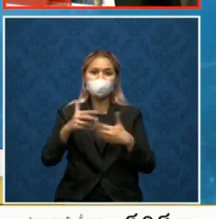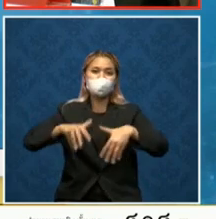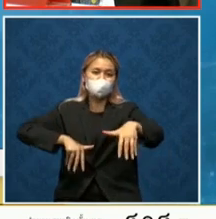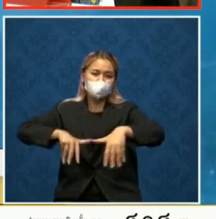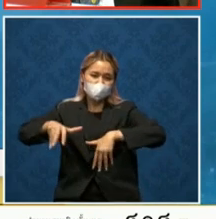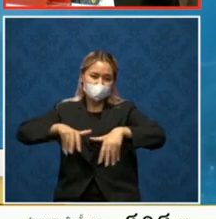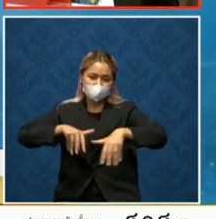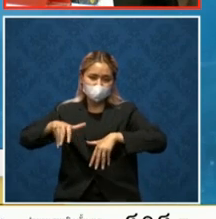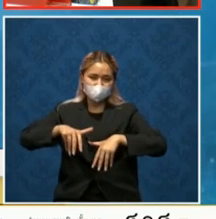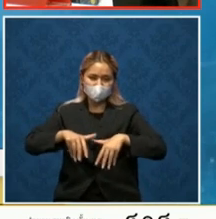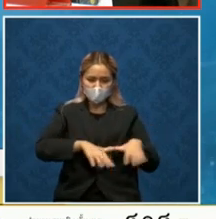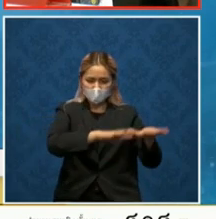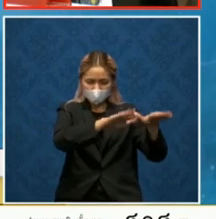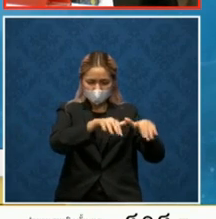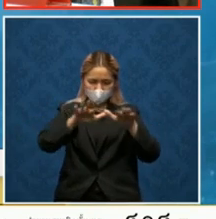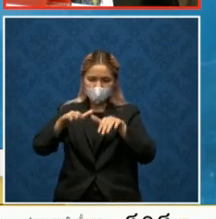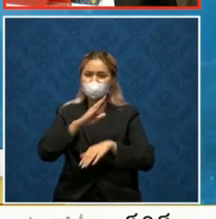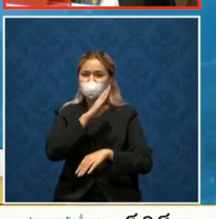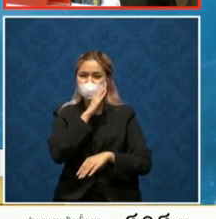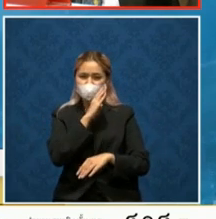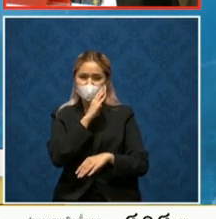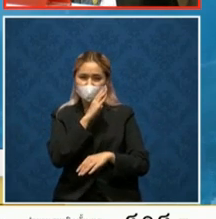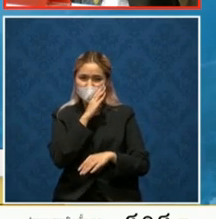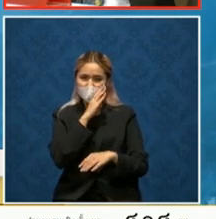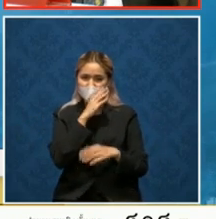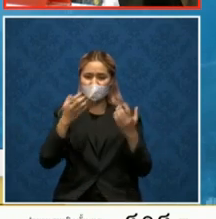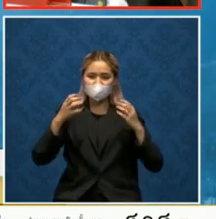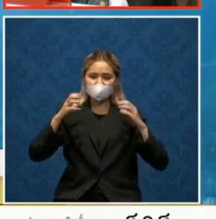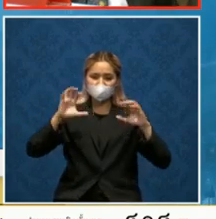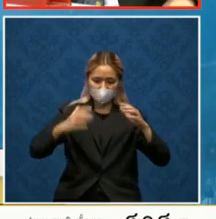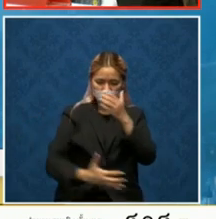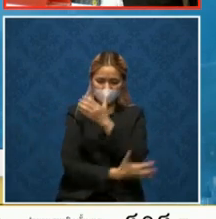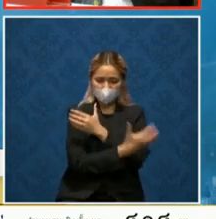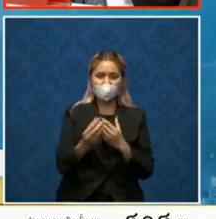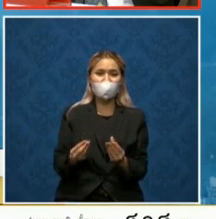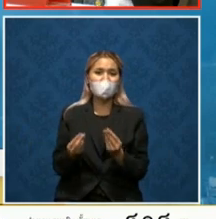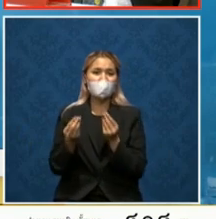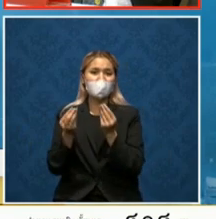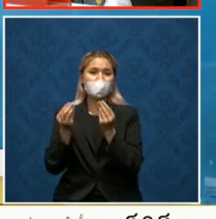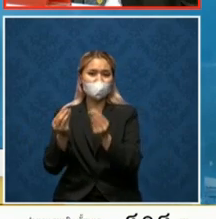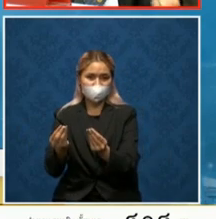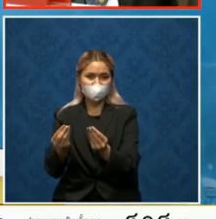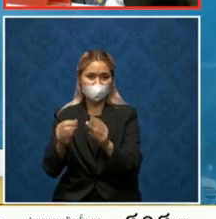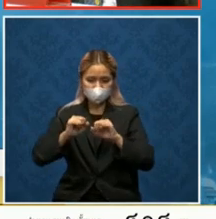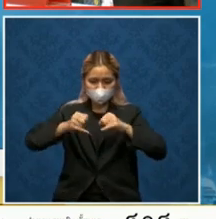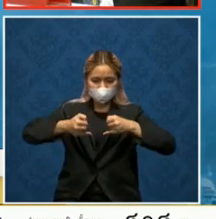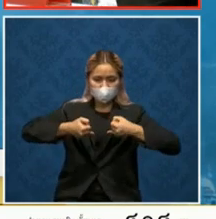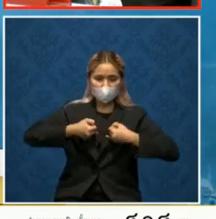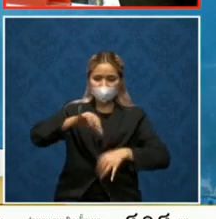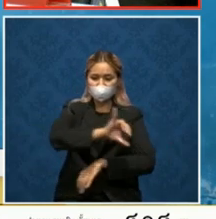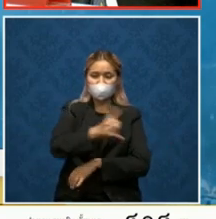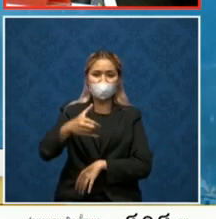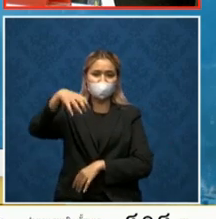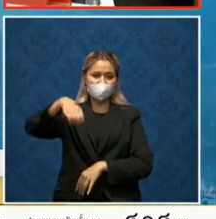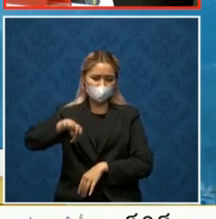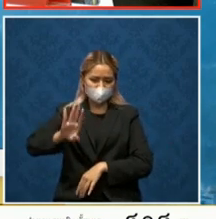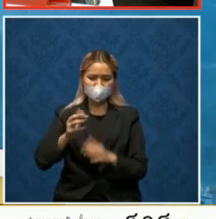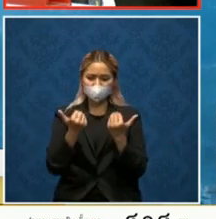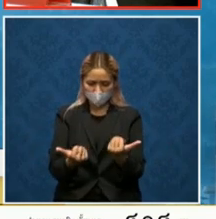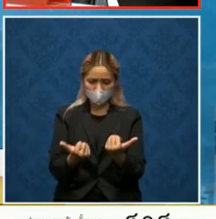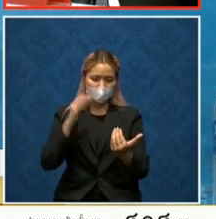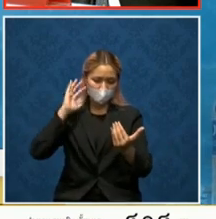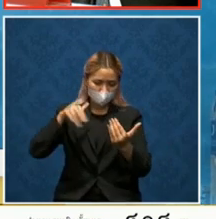ว่าเพื่อรัฐบาลในยุคนั้นให้โอกาสกับนายทุนแล้วทำไมเมื่อหมดสัญญาแล้วจึงไม่อนุญาตหรือ